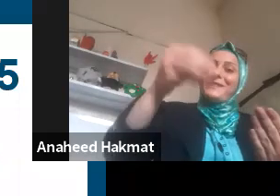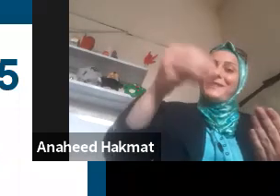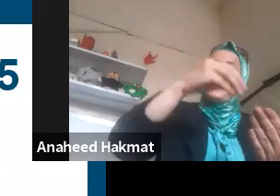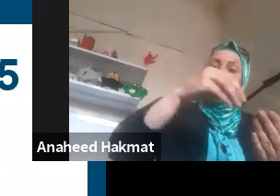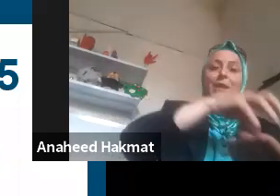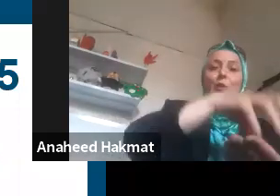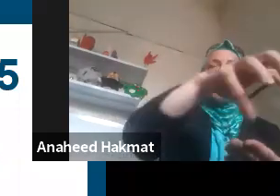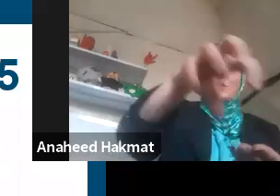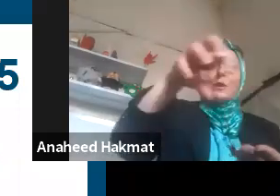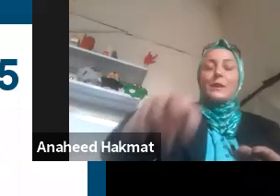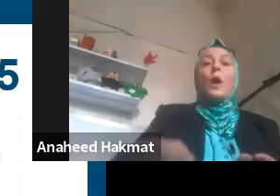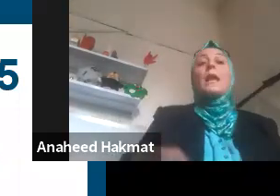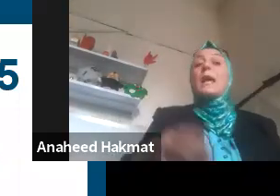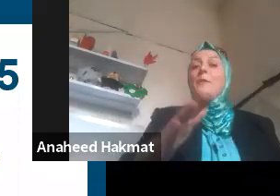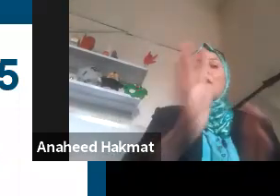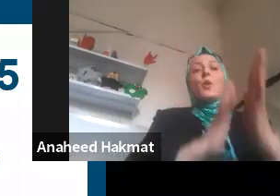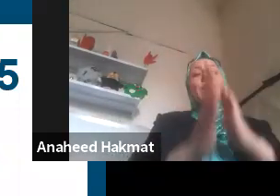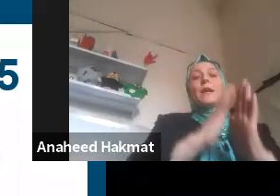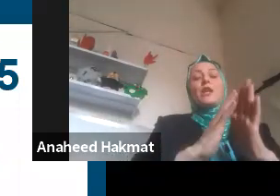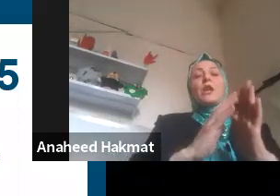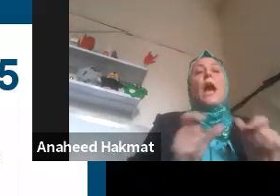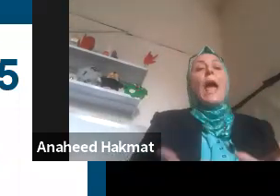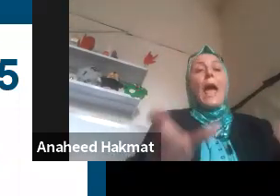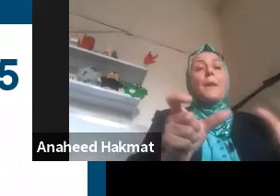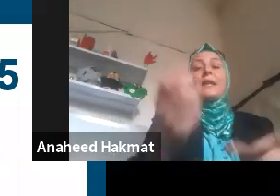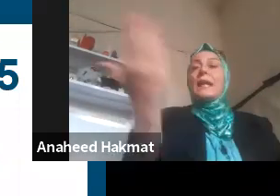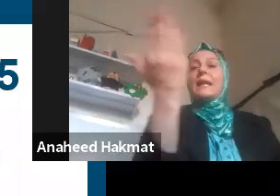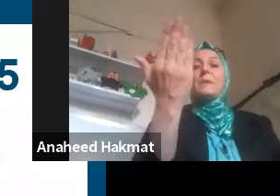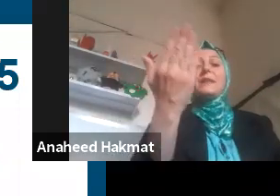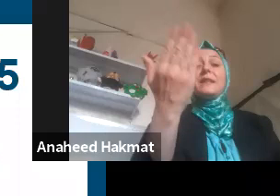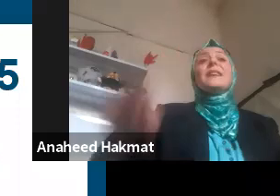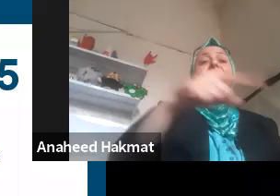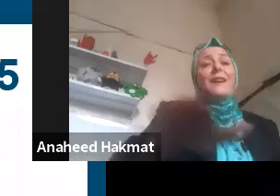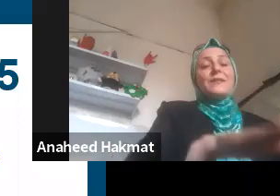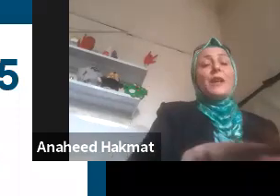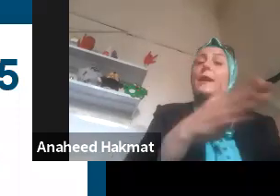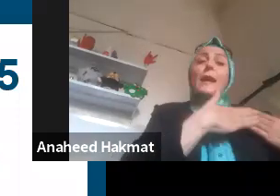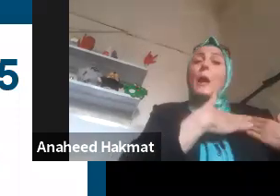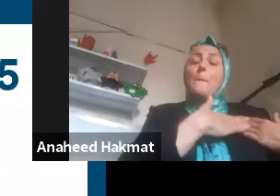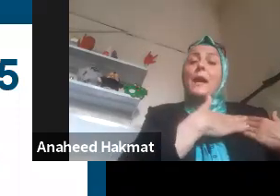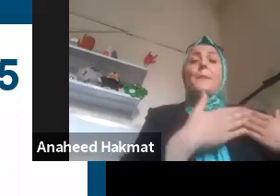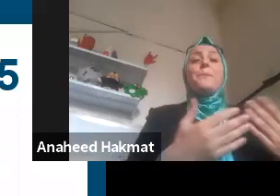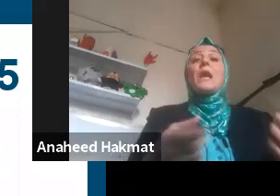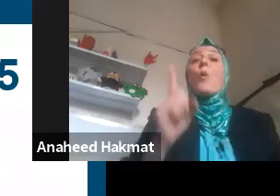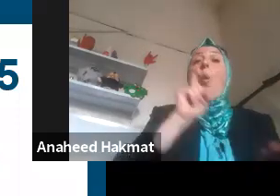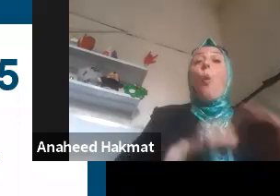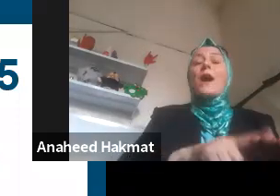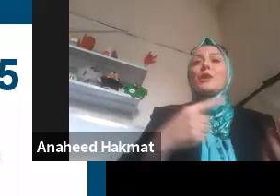عودة آمنة إلى المدرسة لجميع الأولاد. وبحب أنهي أنه من واجبنا نحن